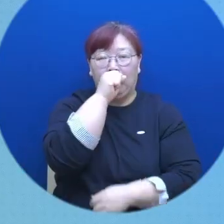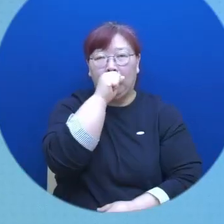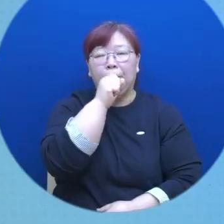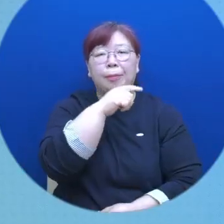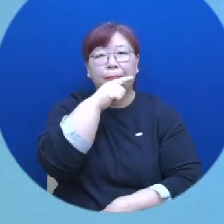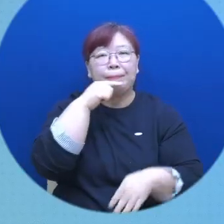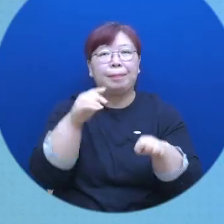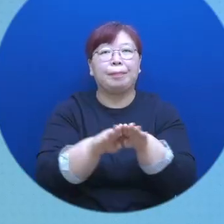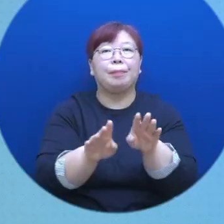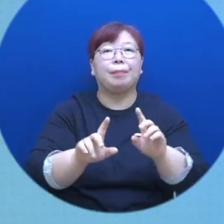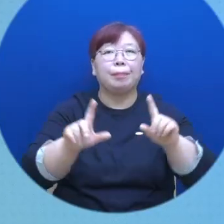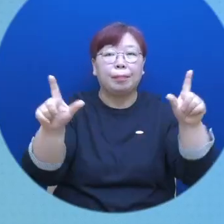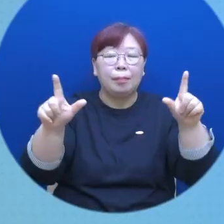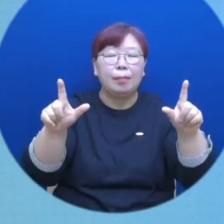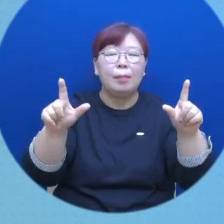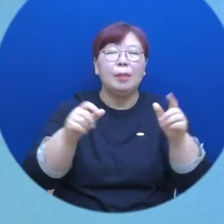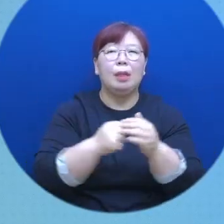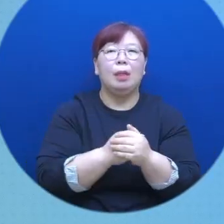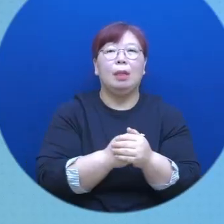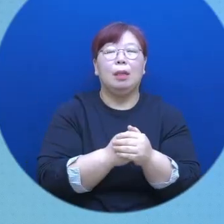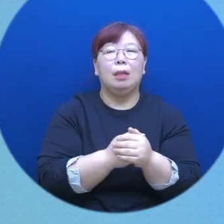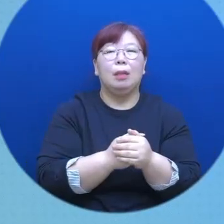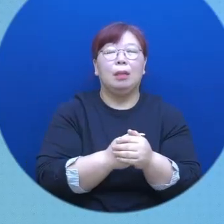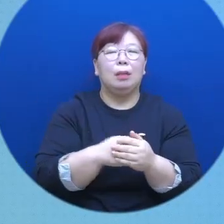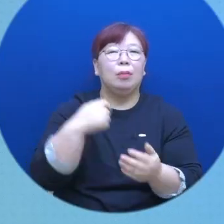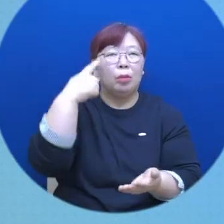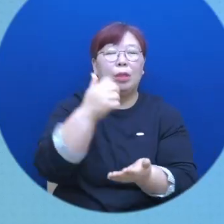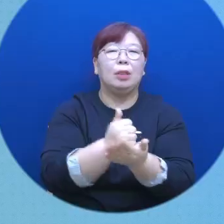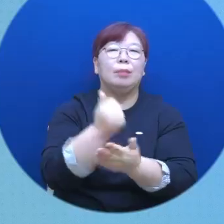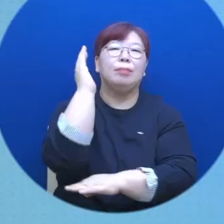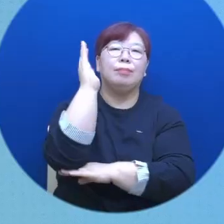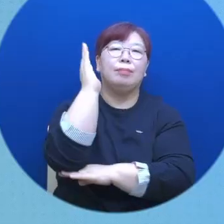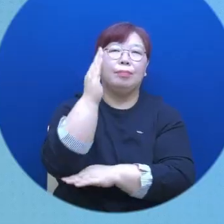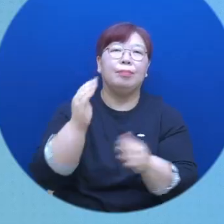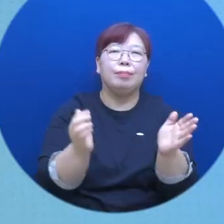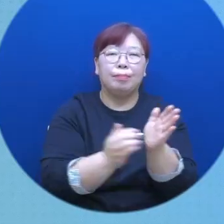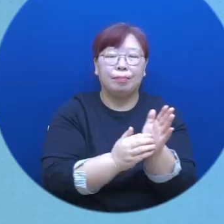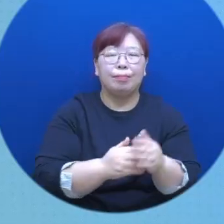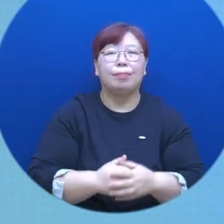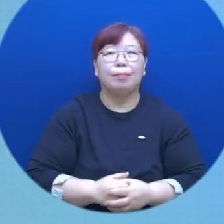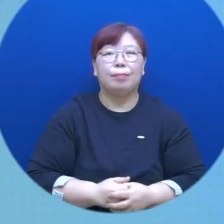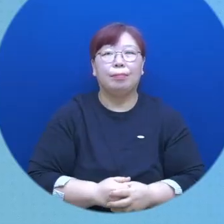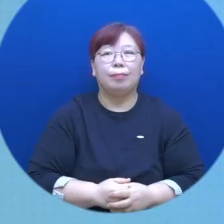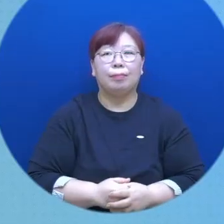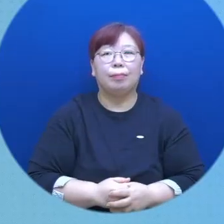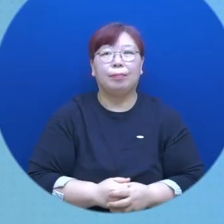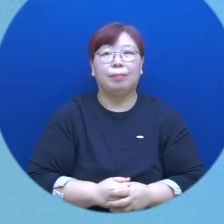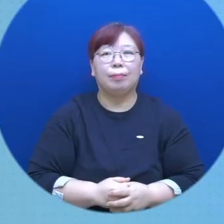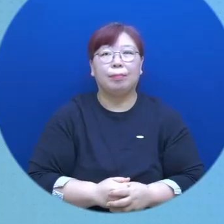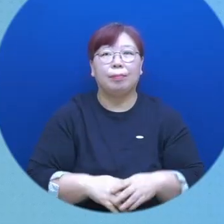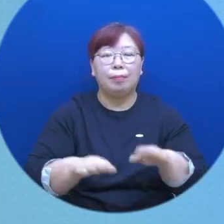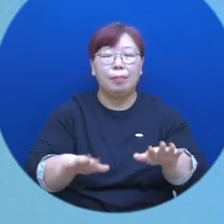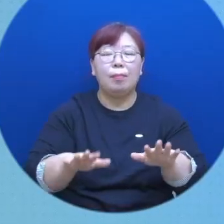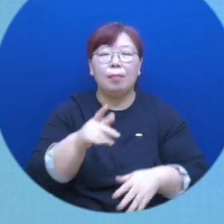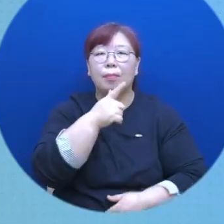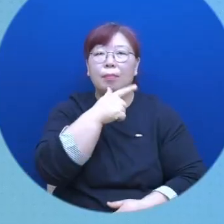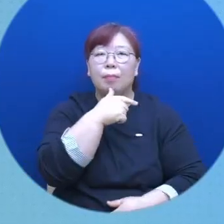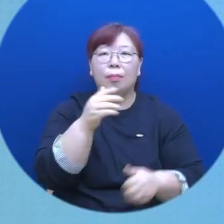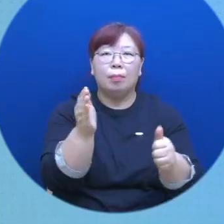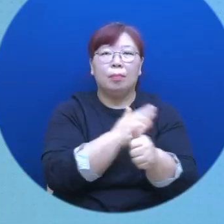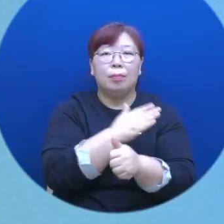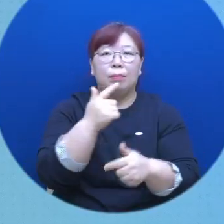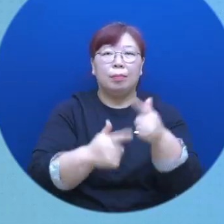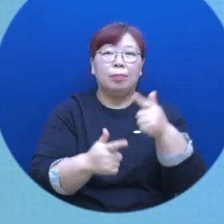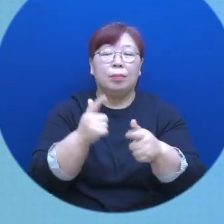교회에 가서 말씀을 전하는 일을 했습니다. 그리고 이번에는 월요일부터